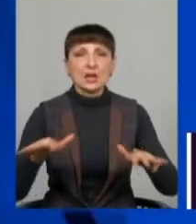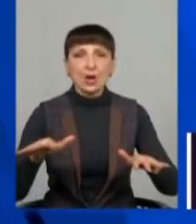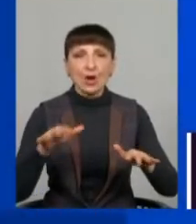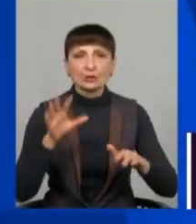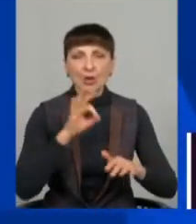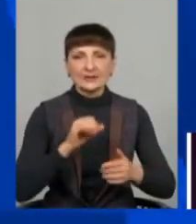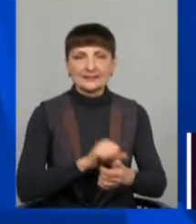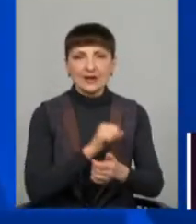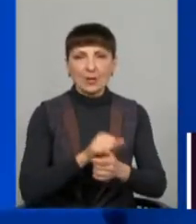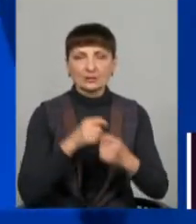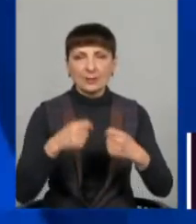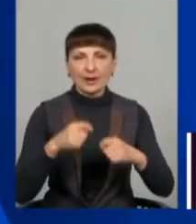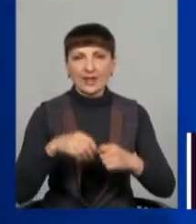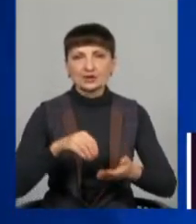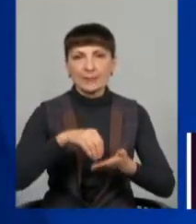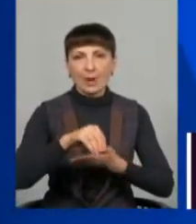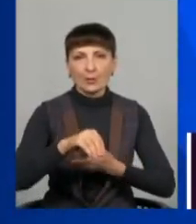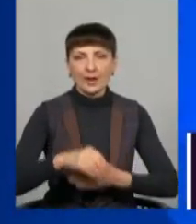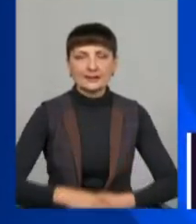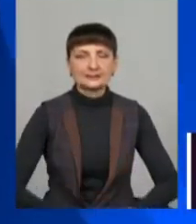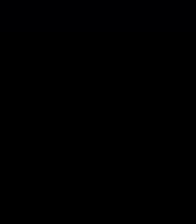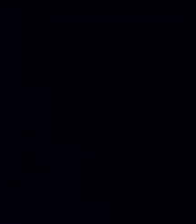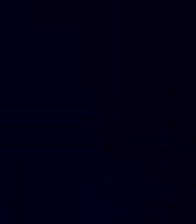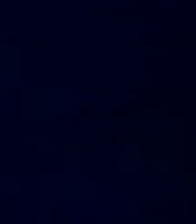ресурсом для покупки запрещенного товара.